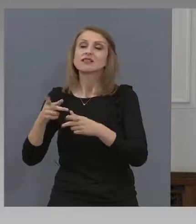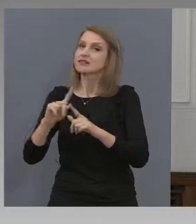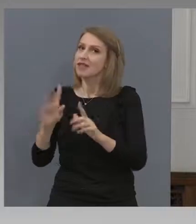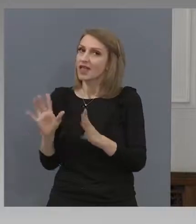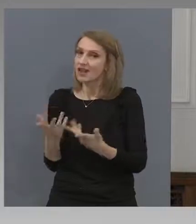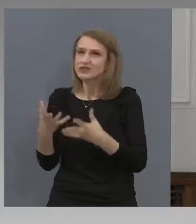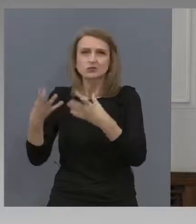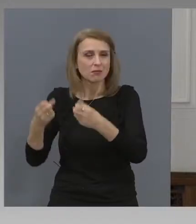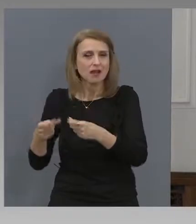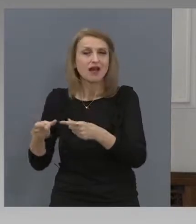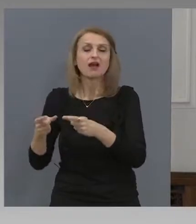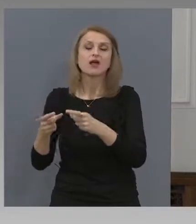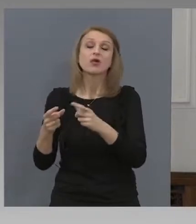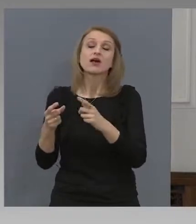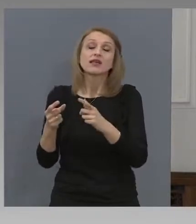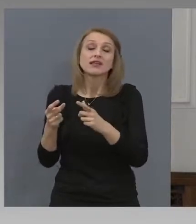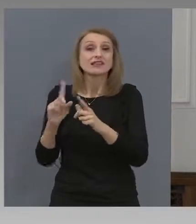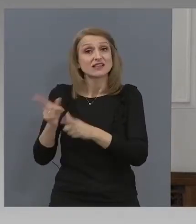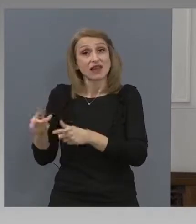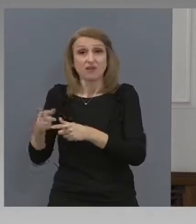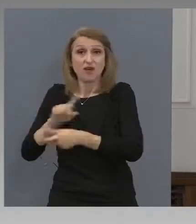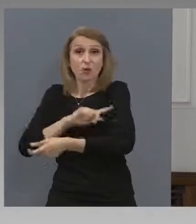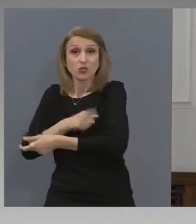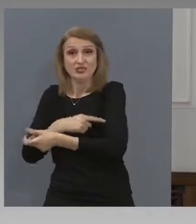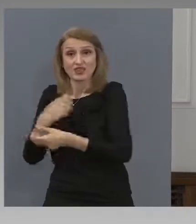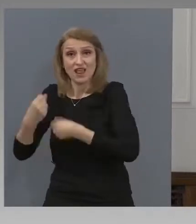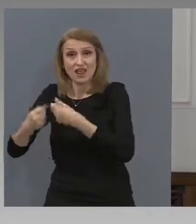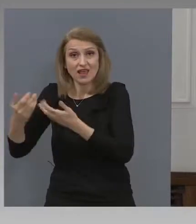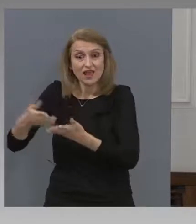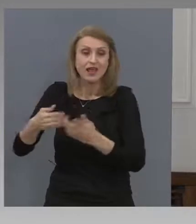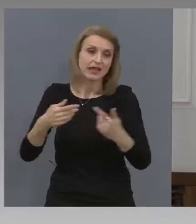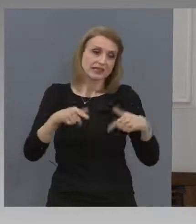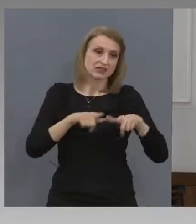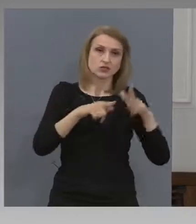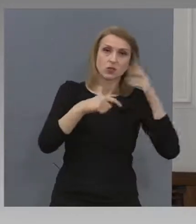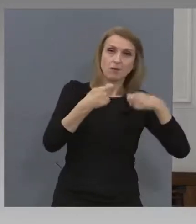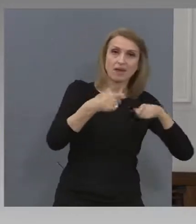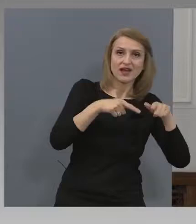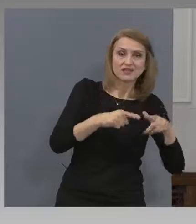е една възможна мярка и